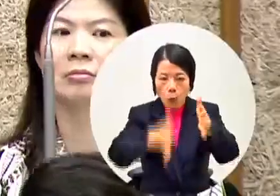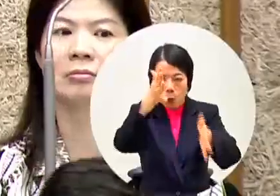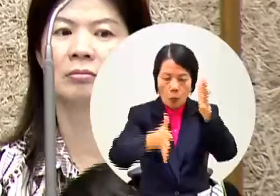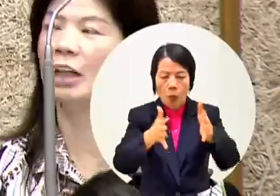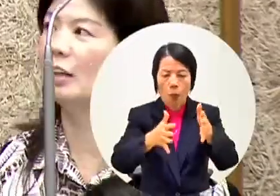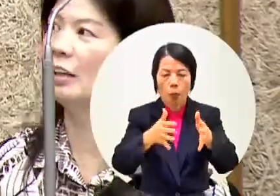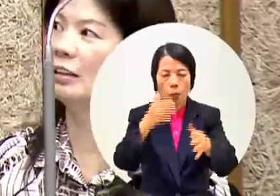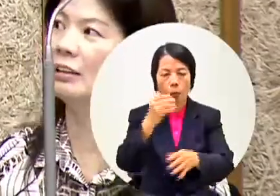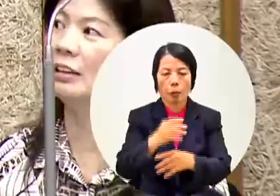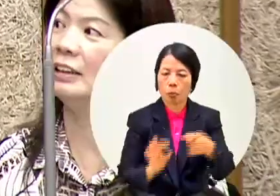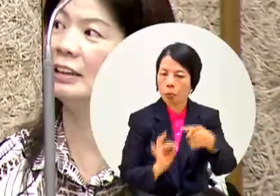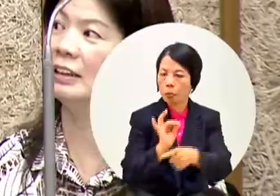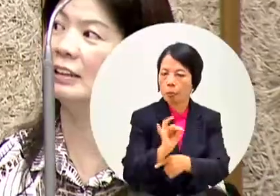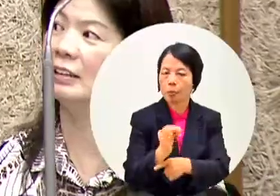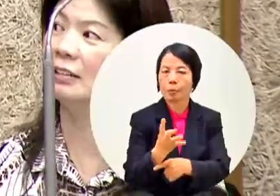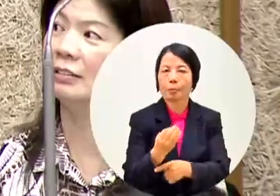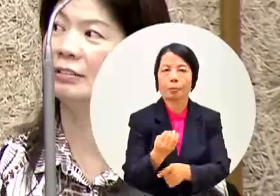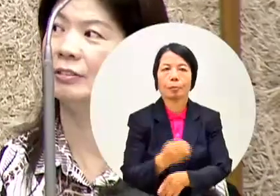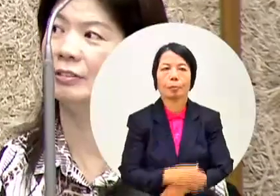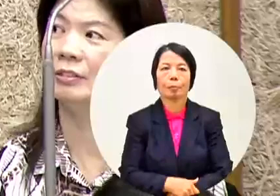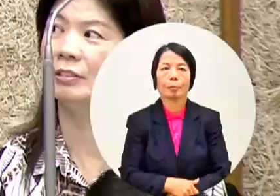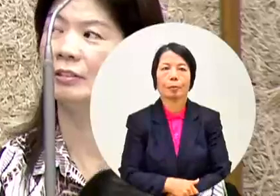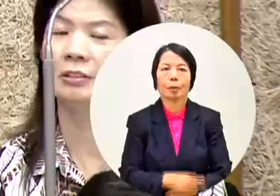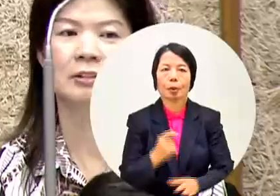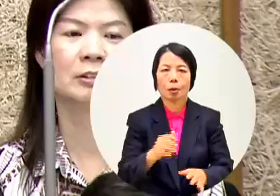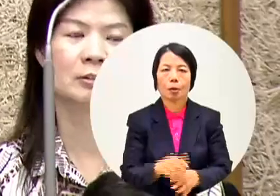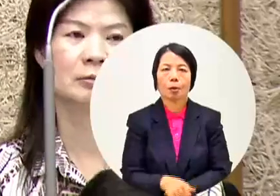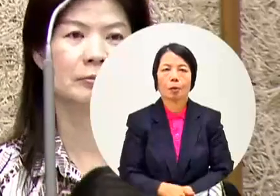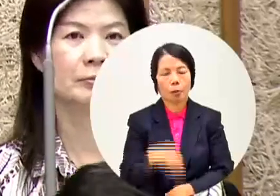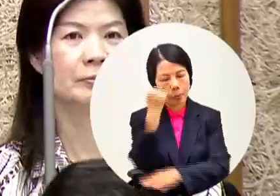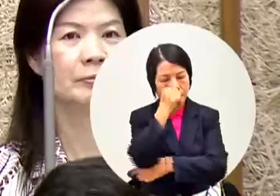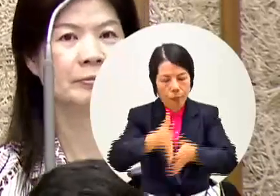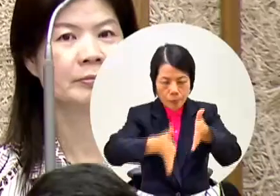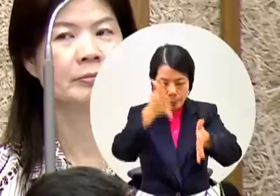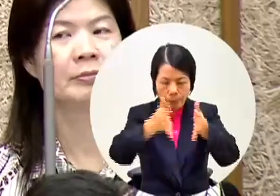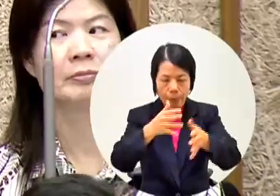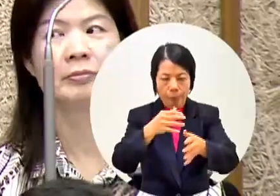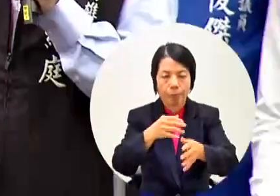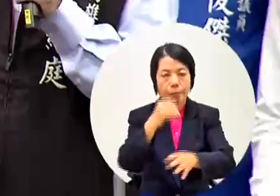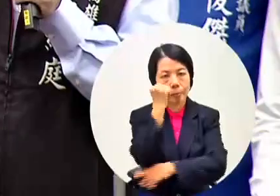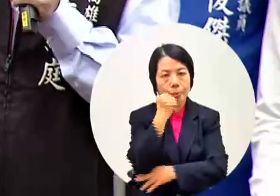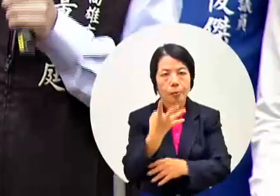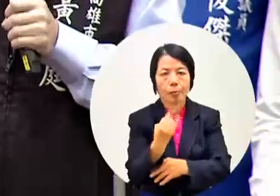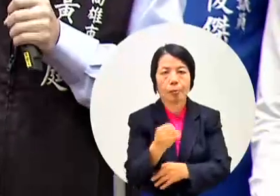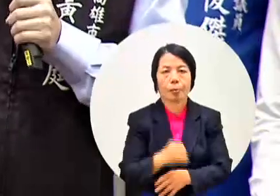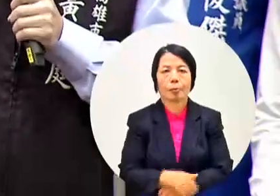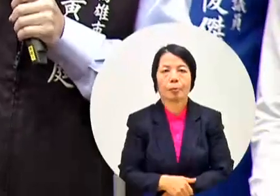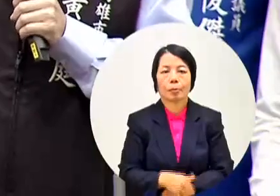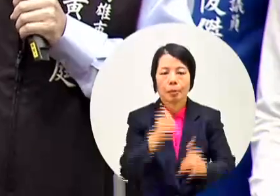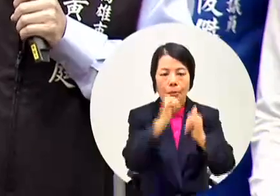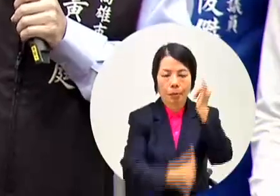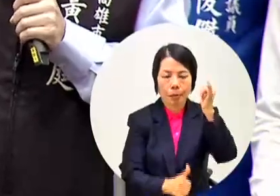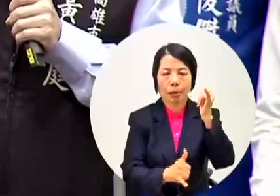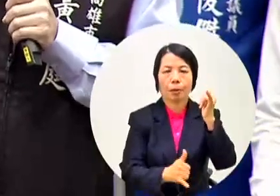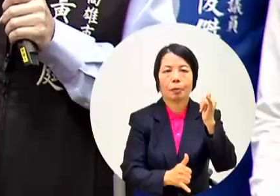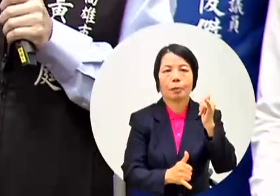员，我们的饭店的住房率创下历史的新高。我随便举几个例子，汉来开幕